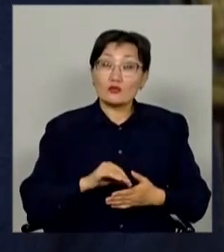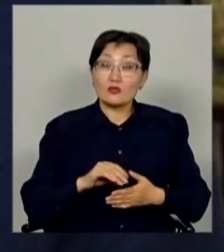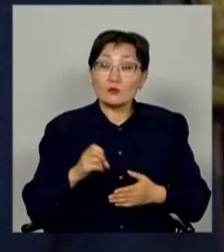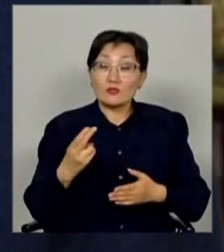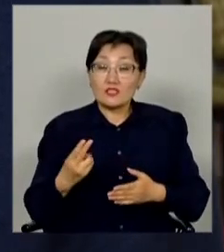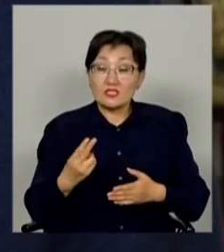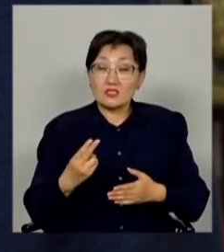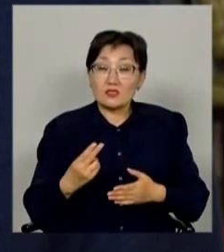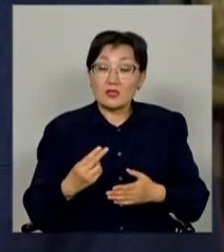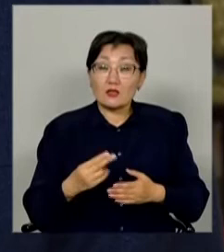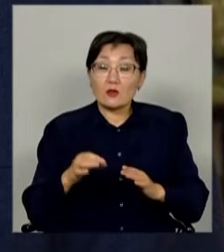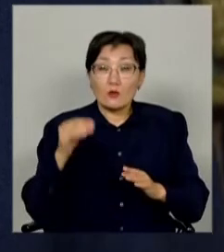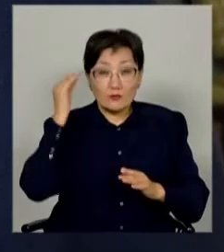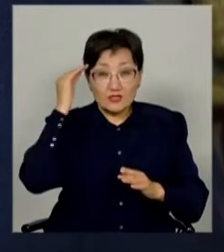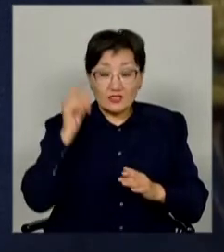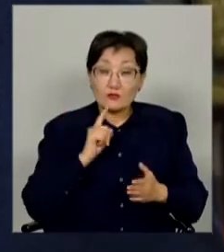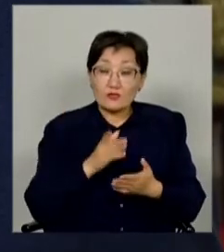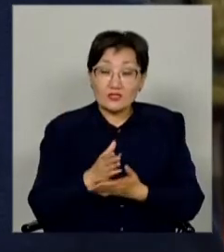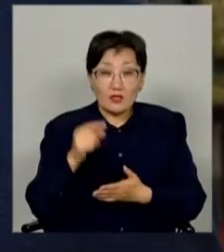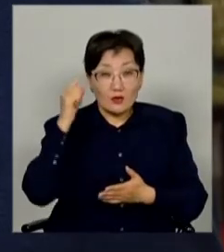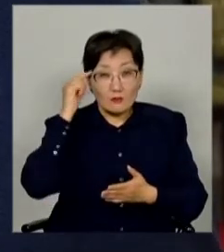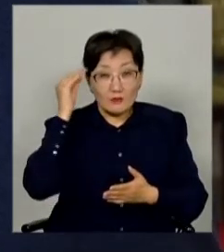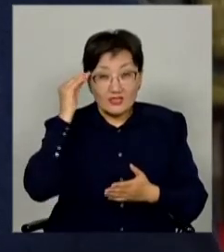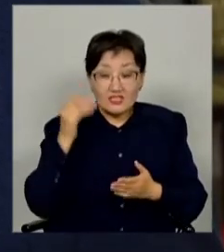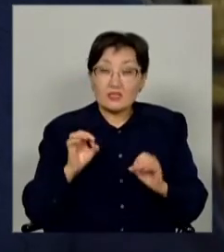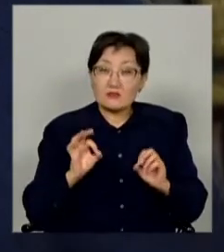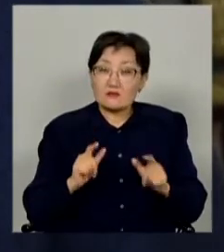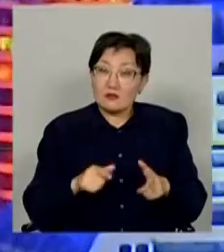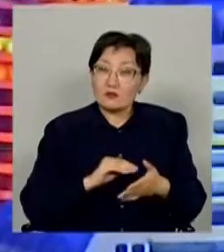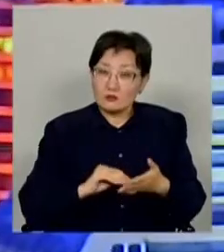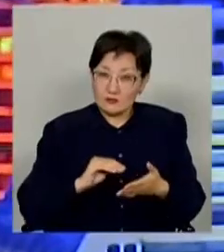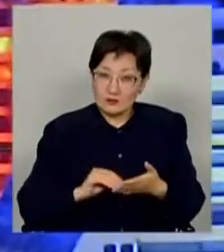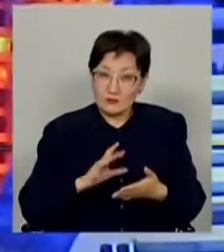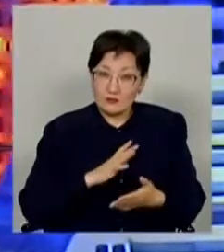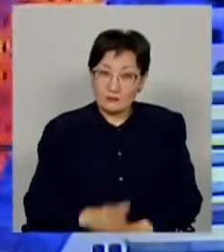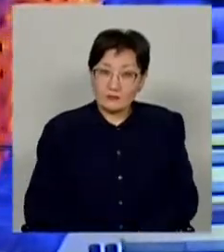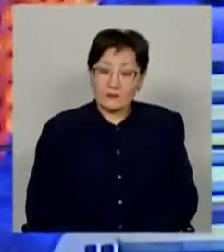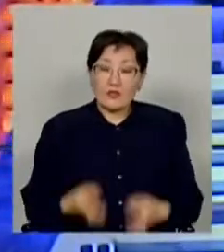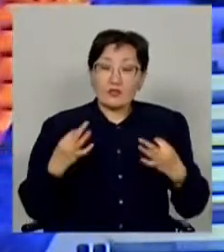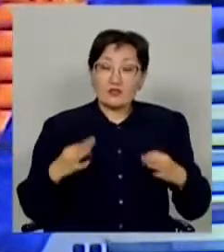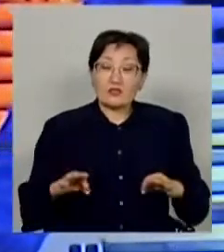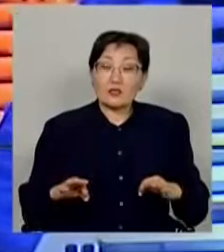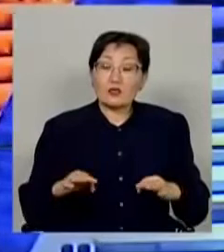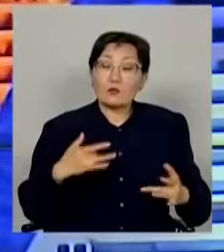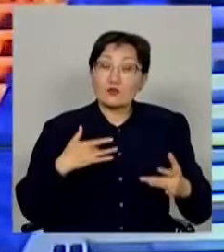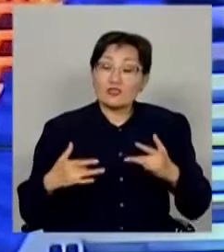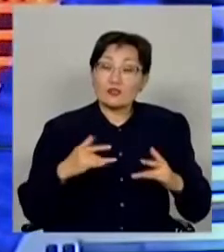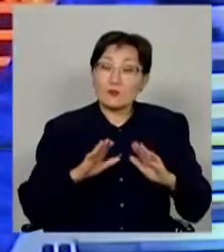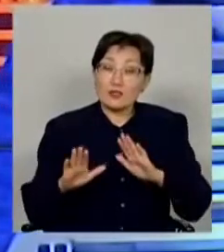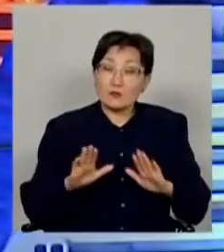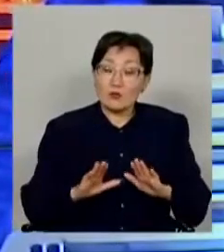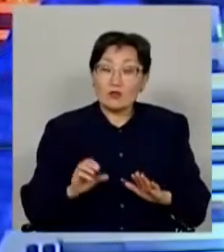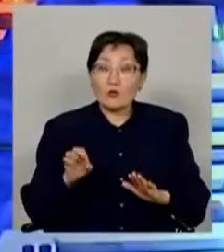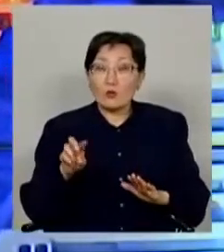ұлттық ұстанымы, саяси көзқарасы айқын ашық көрінеді. Белгілі өнер қайраткері режиссер